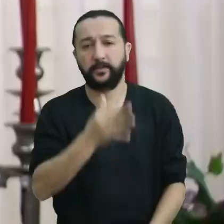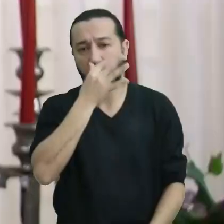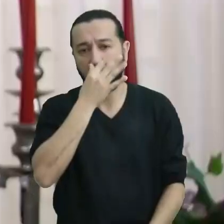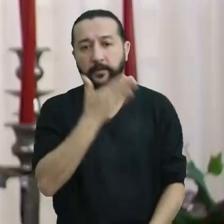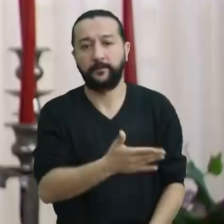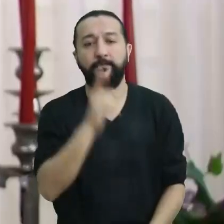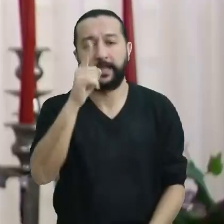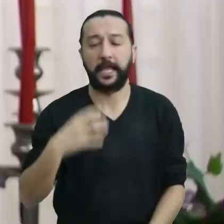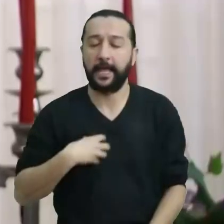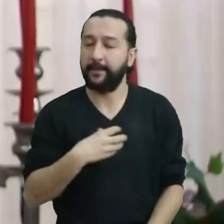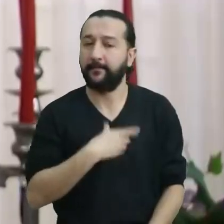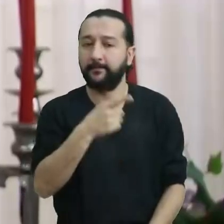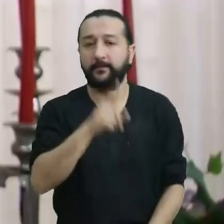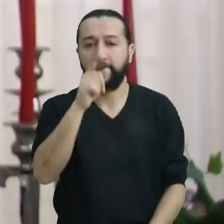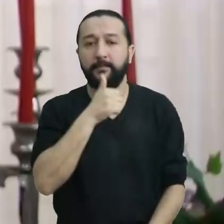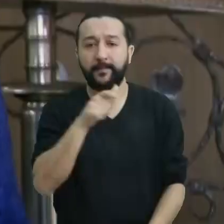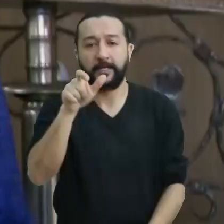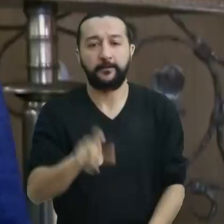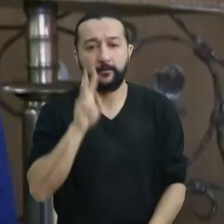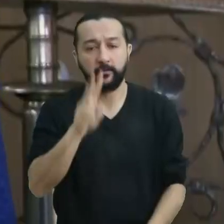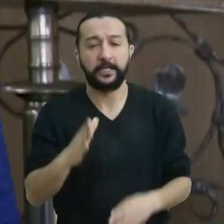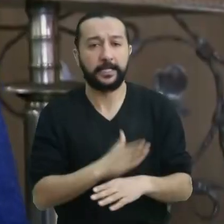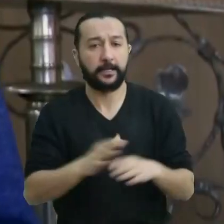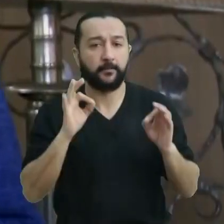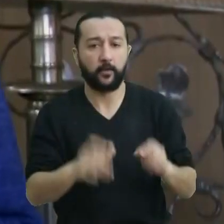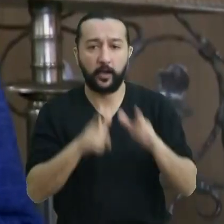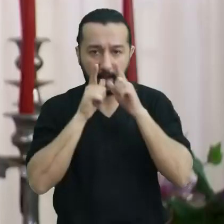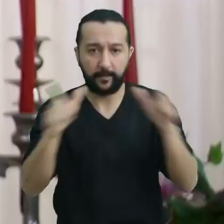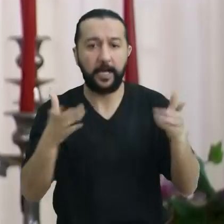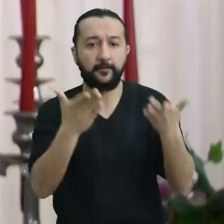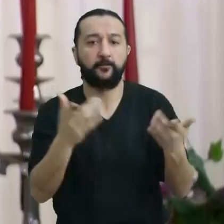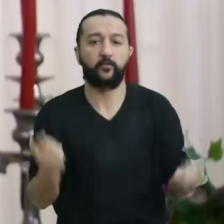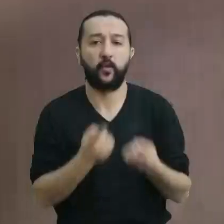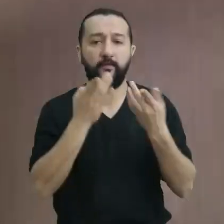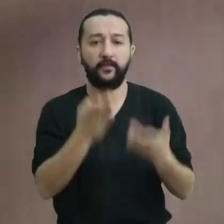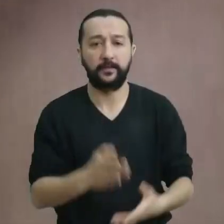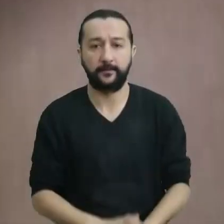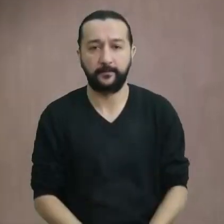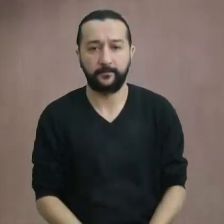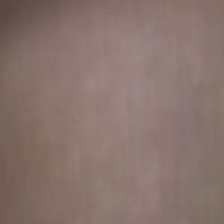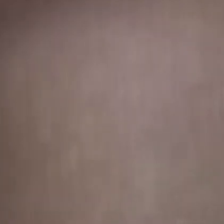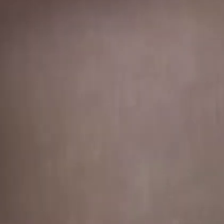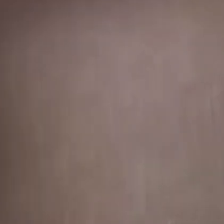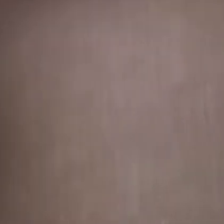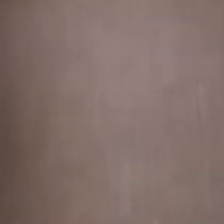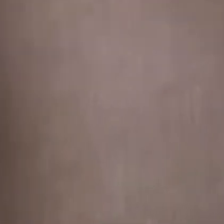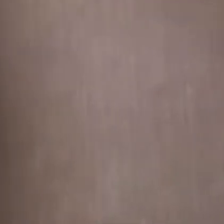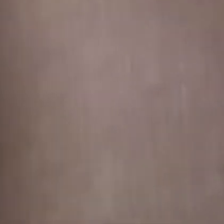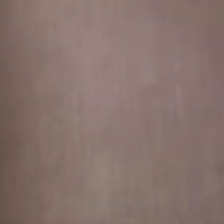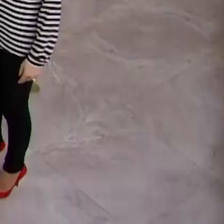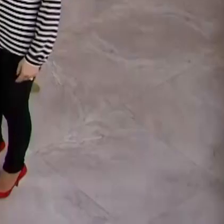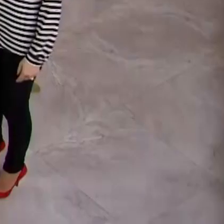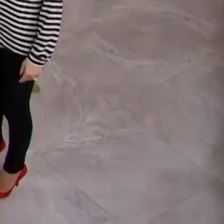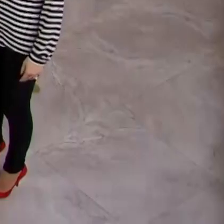ki. Ay anneşkucum yani babişkomu görünce niye böyle bağırıyorsun ya? Rüyam kafasını yukarı çevirince şok